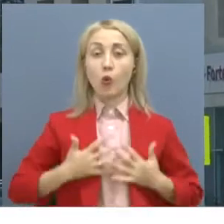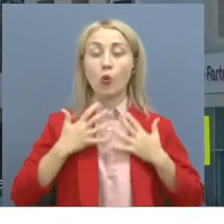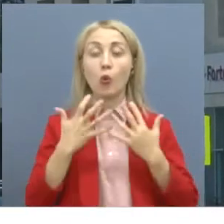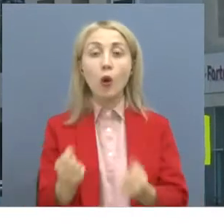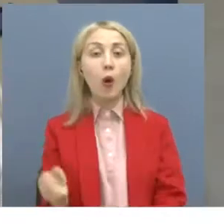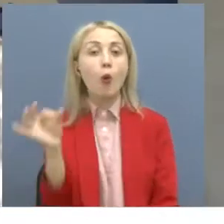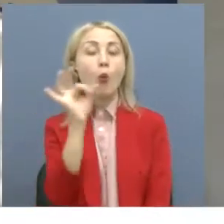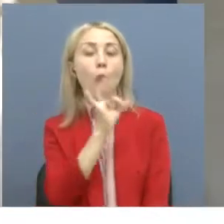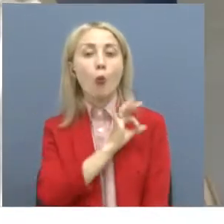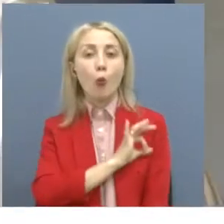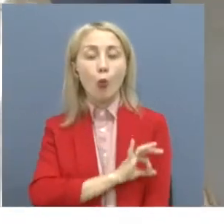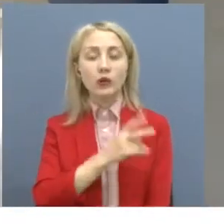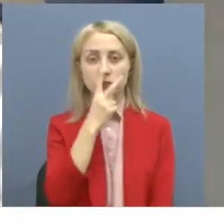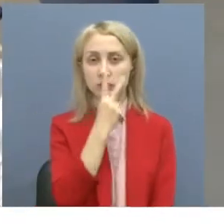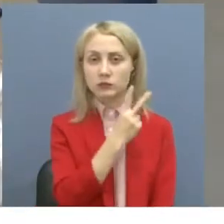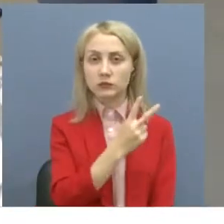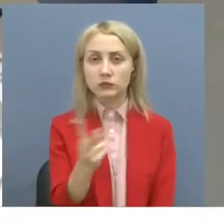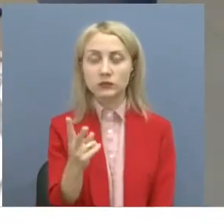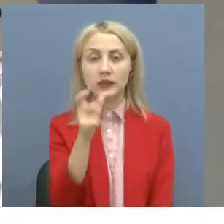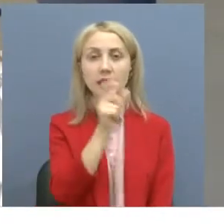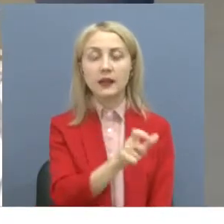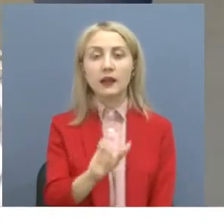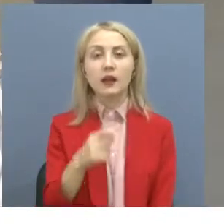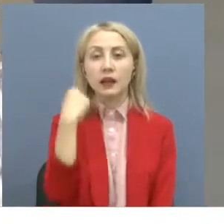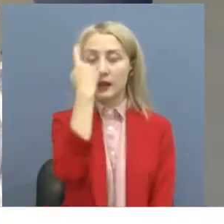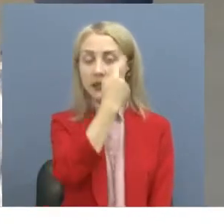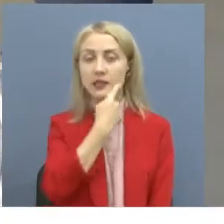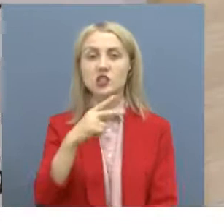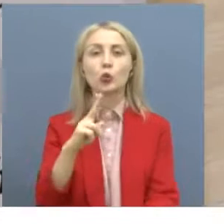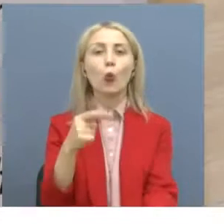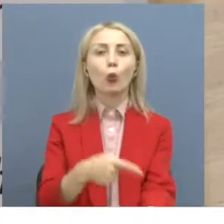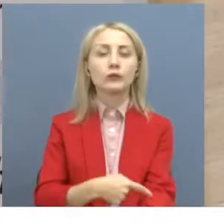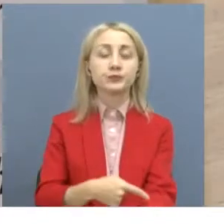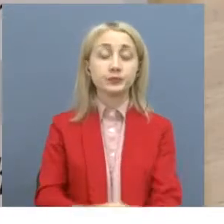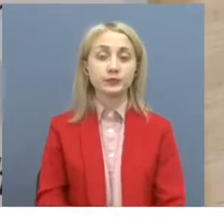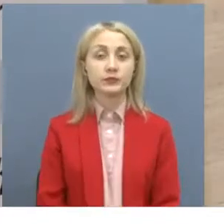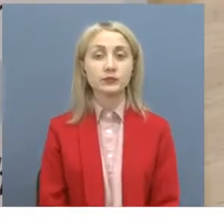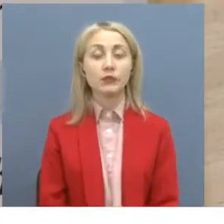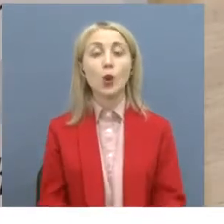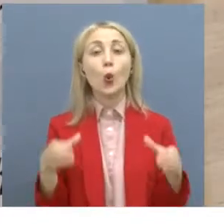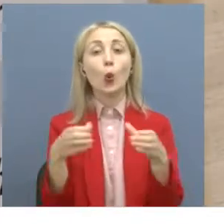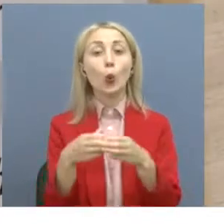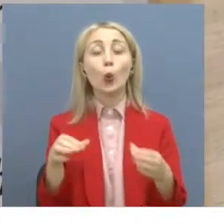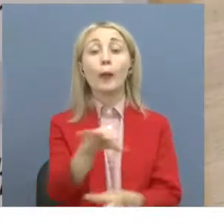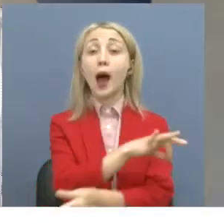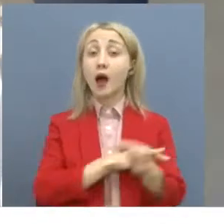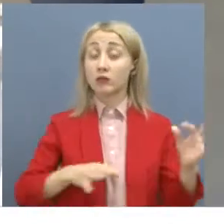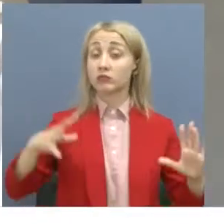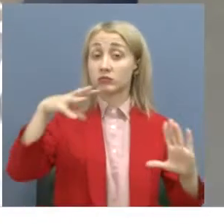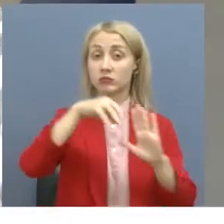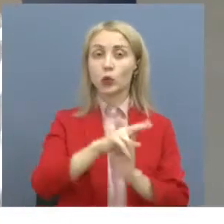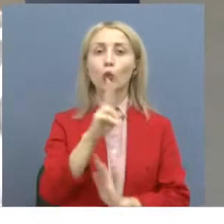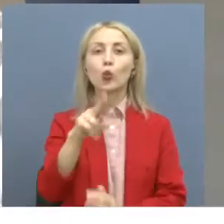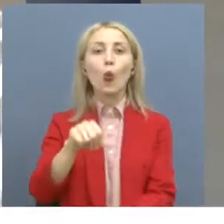алынған. Основная целевая группа проекта – это люди, употребляющие наркотики. Жоба екі бағытта жұмыс істейтін болады. Әлеуметтік